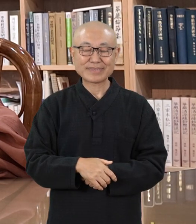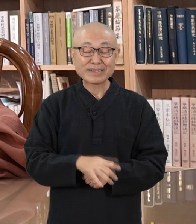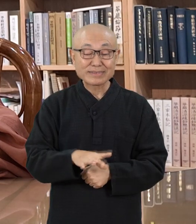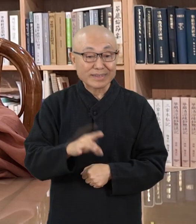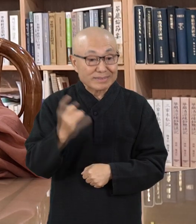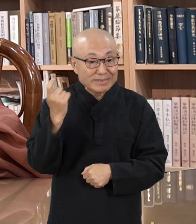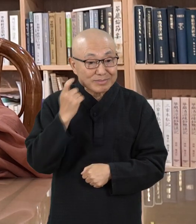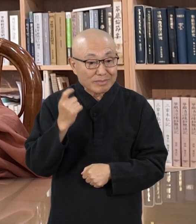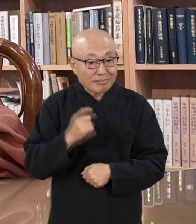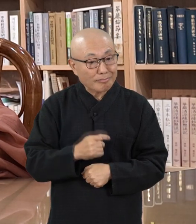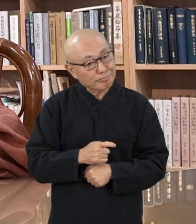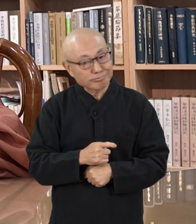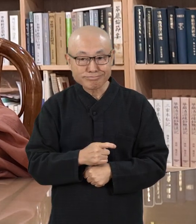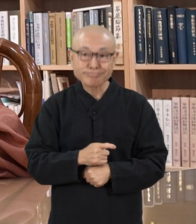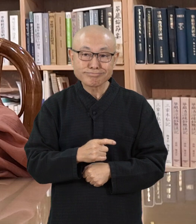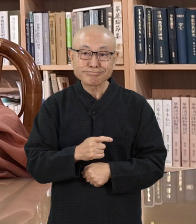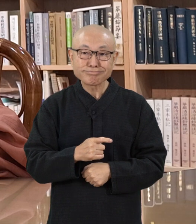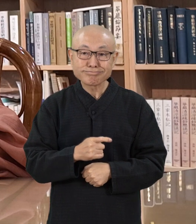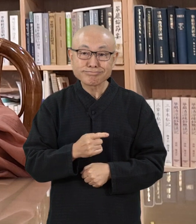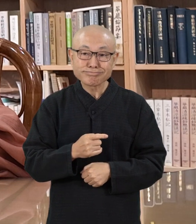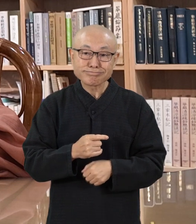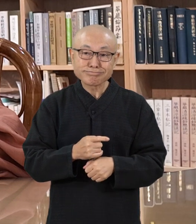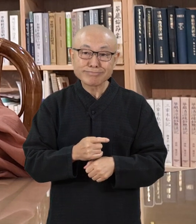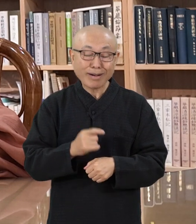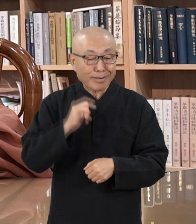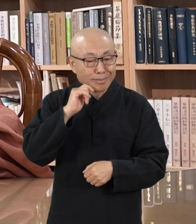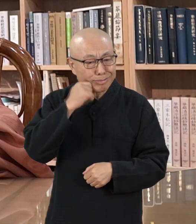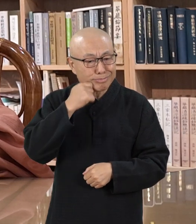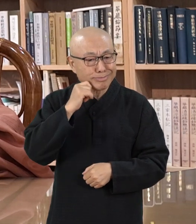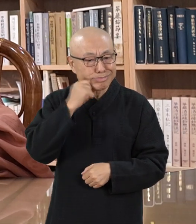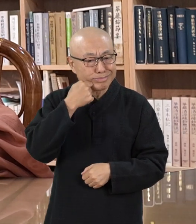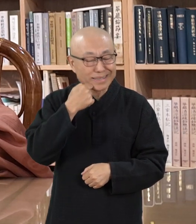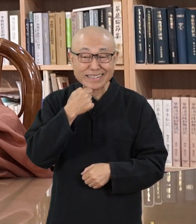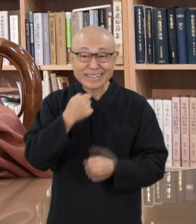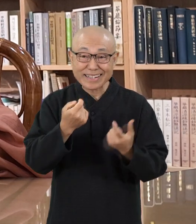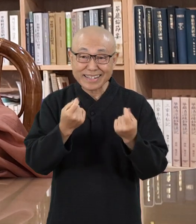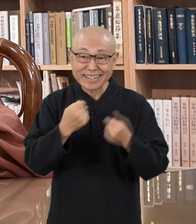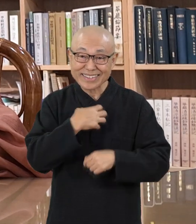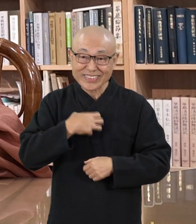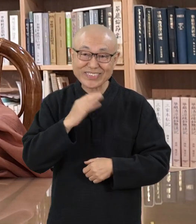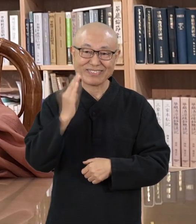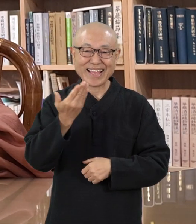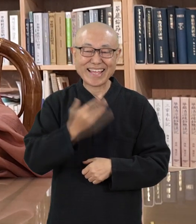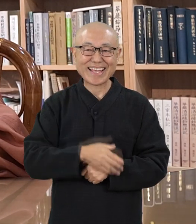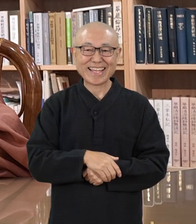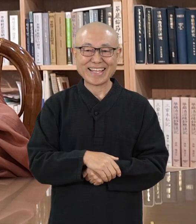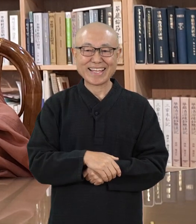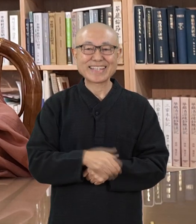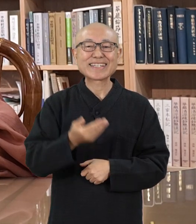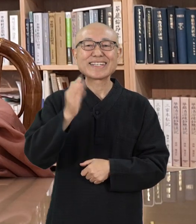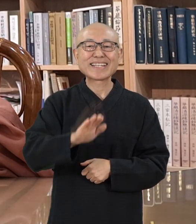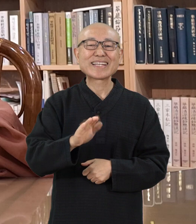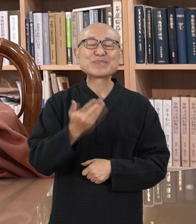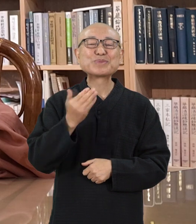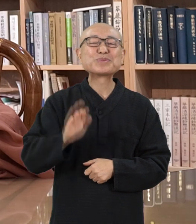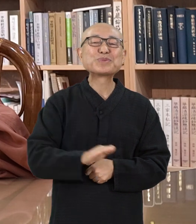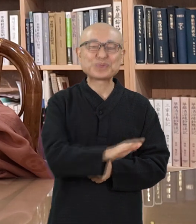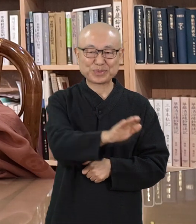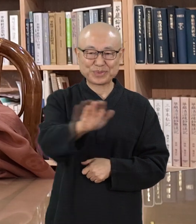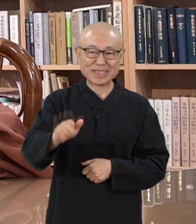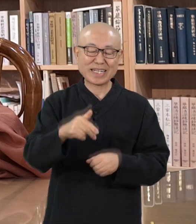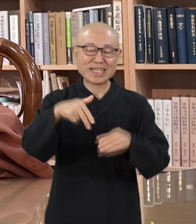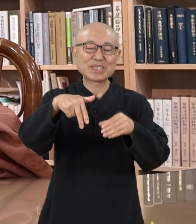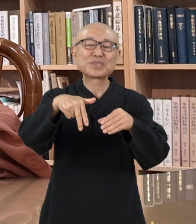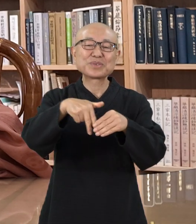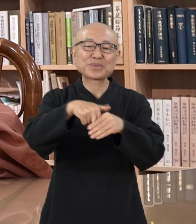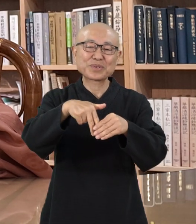들으면 굉장히 실천하기가 어렵지 않을까 이런 걱정도 됩니다. 근데 우리가 종교라고